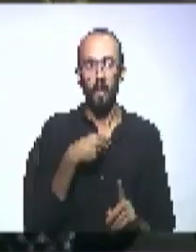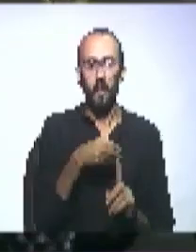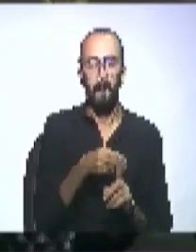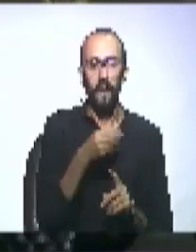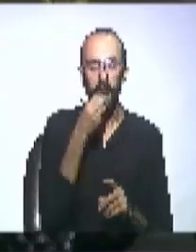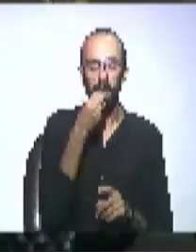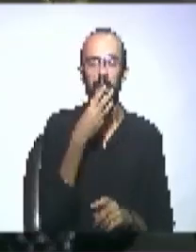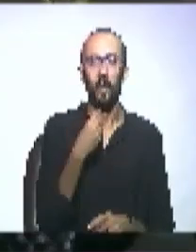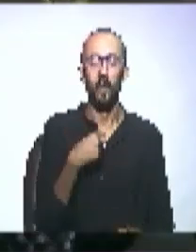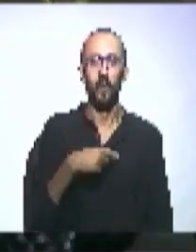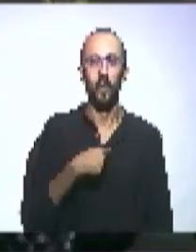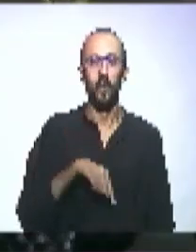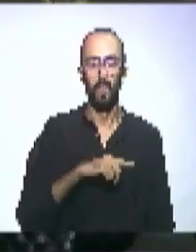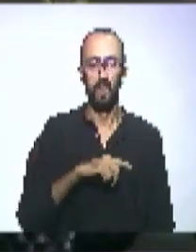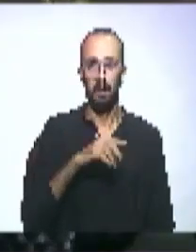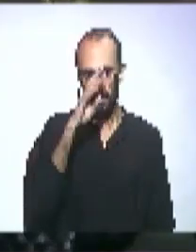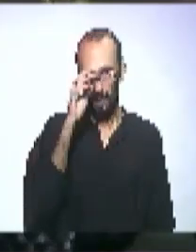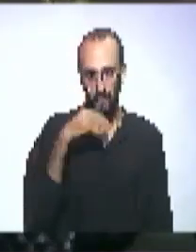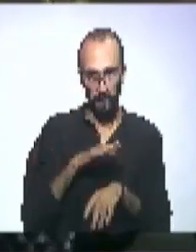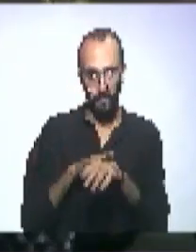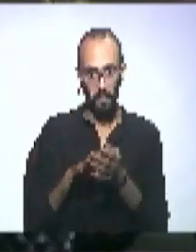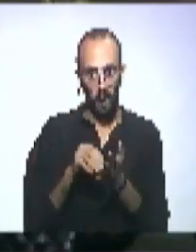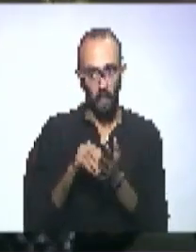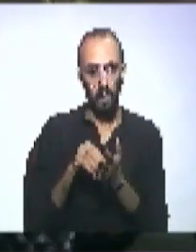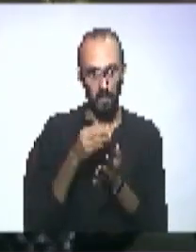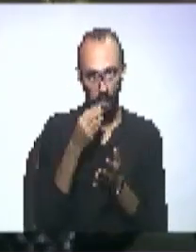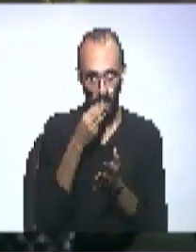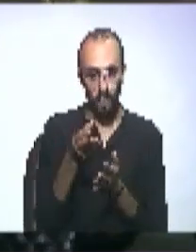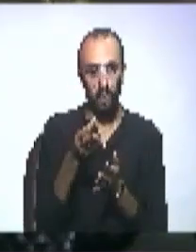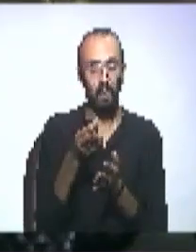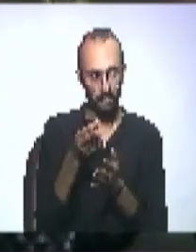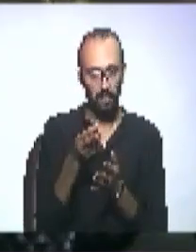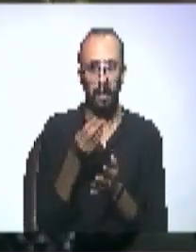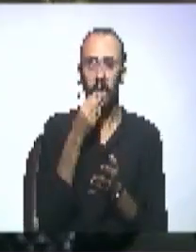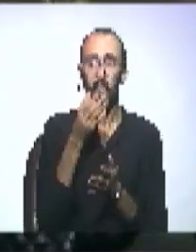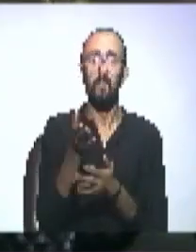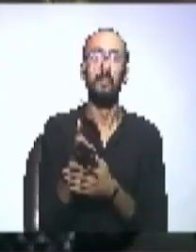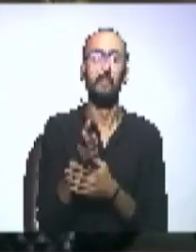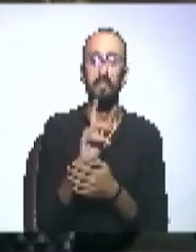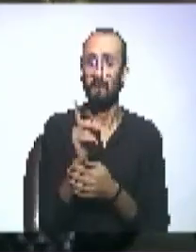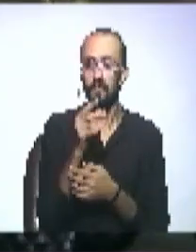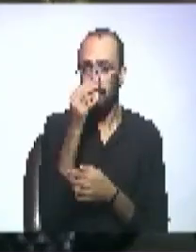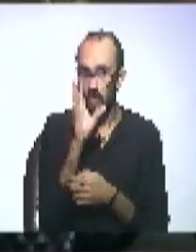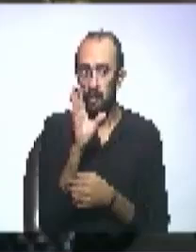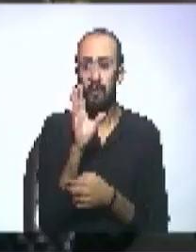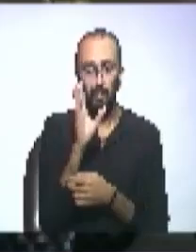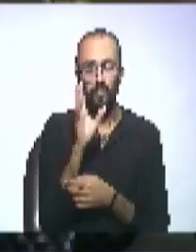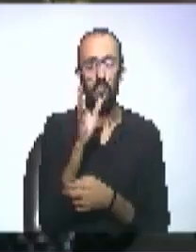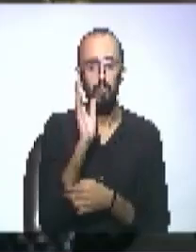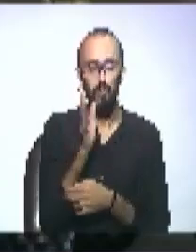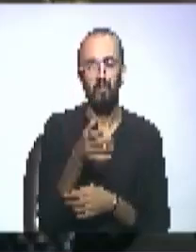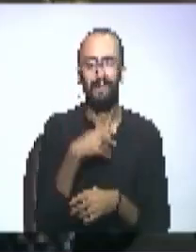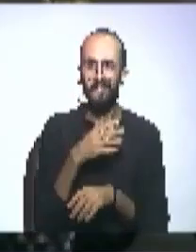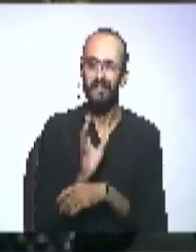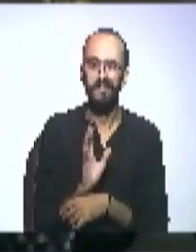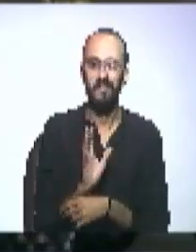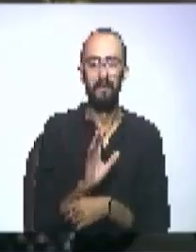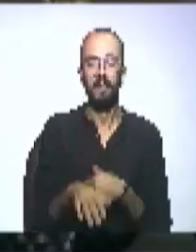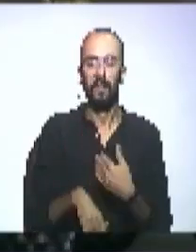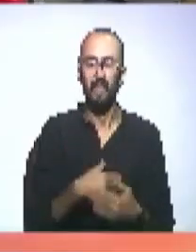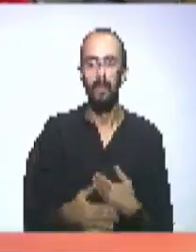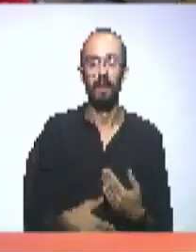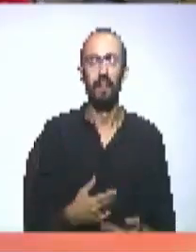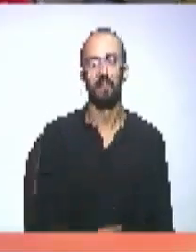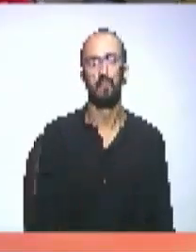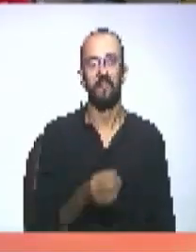فلو عودناهم من الاول ان هم ياكلوا الخضار هياكلوا، الحاجات اللي مش بيحبوها ممكن ان احنا نتحايل عن الامور، على